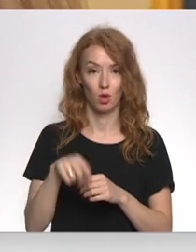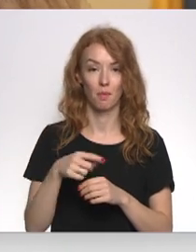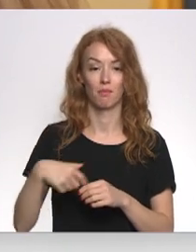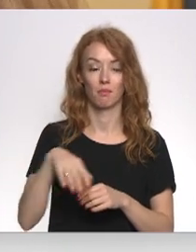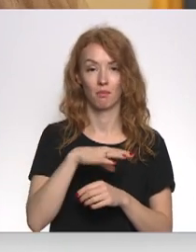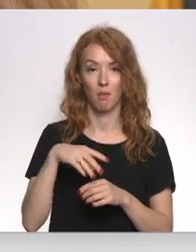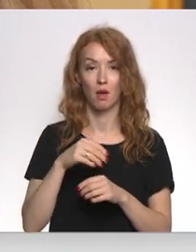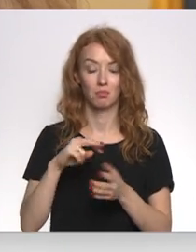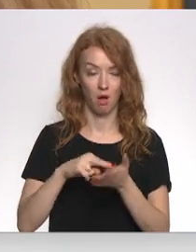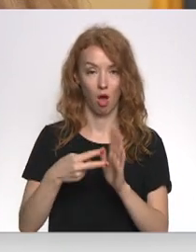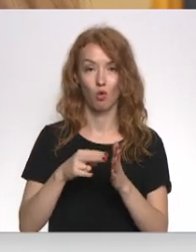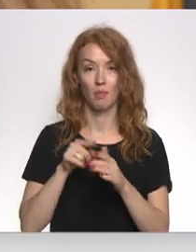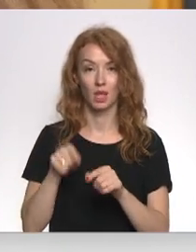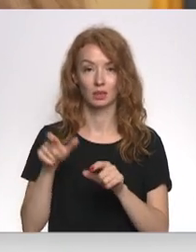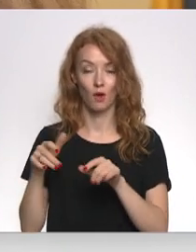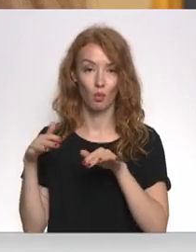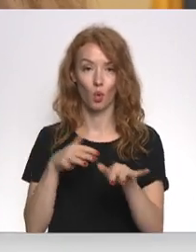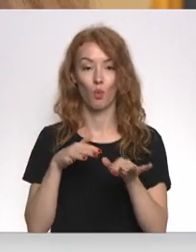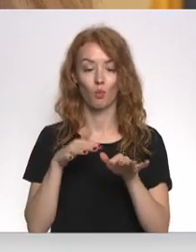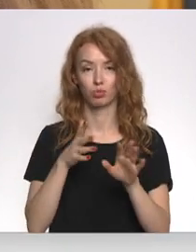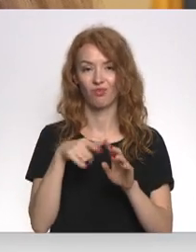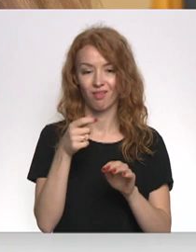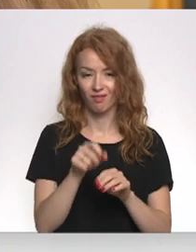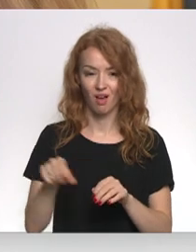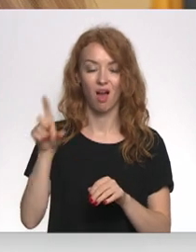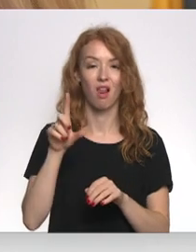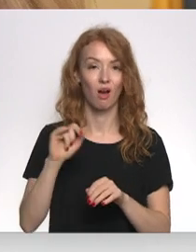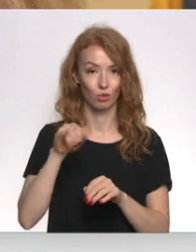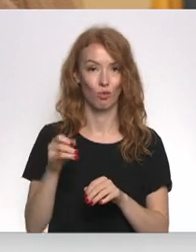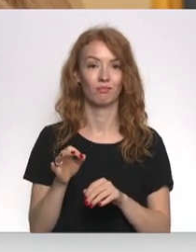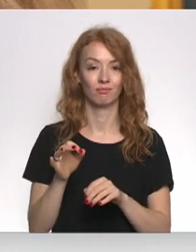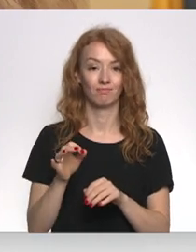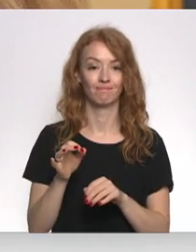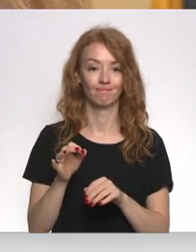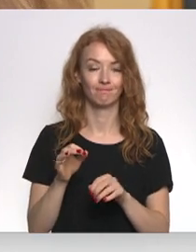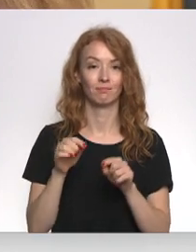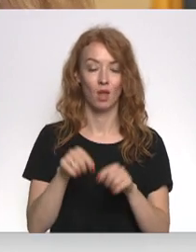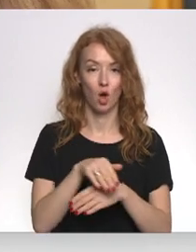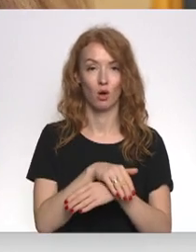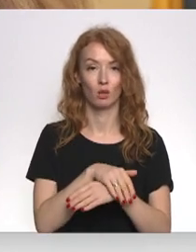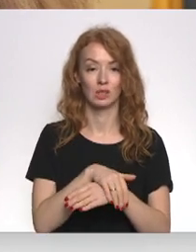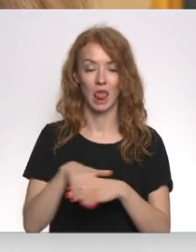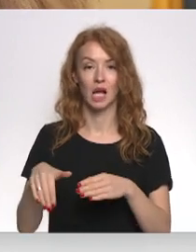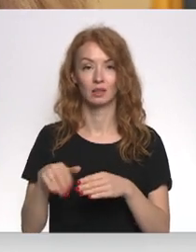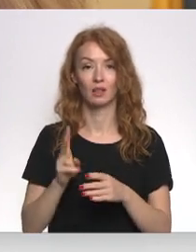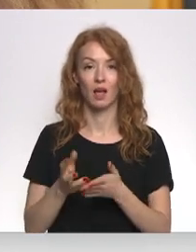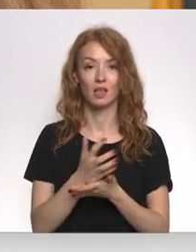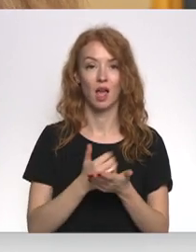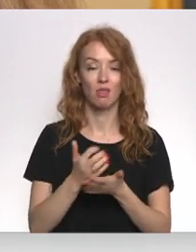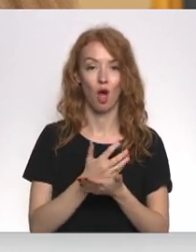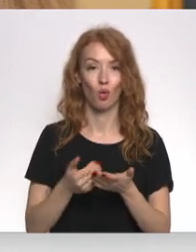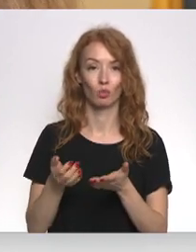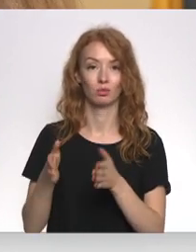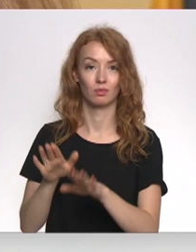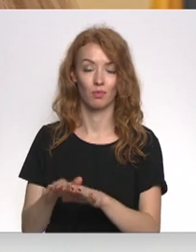mēs prognozējam, ka tas pieplūdums būs, protams, lielāks, jo nu, tas slieksnis, ko mēs kā ienākumus